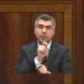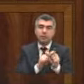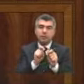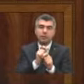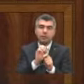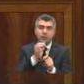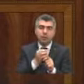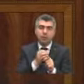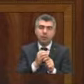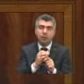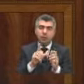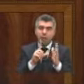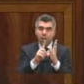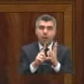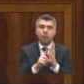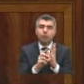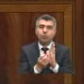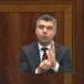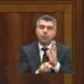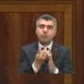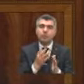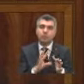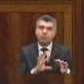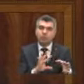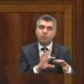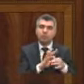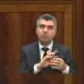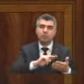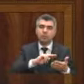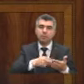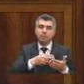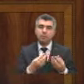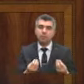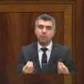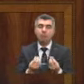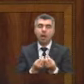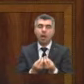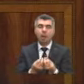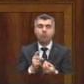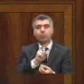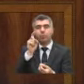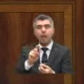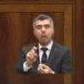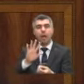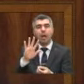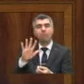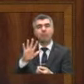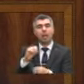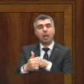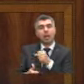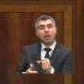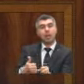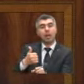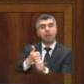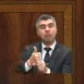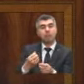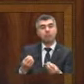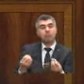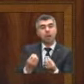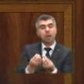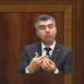إطار تعاقدي شمولي مع هذه الجماعات لمدة 5 سنوات المقبلة على شكل